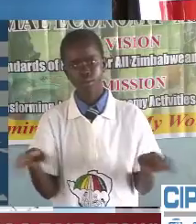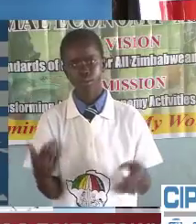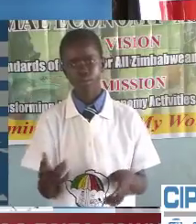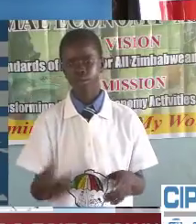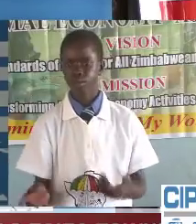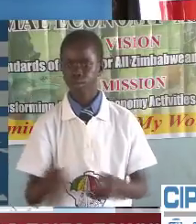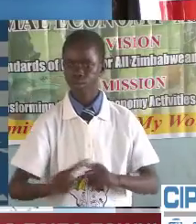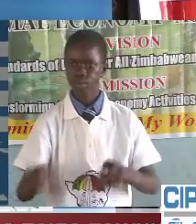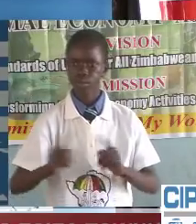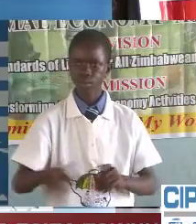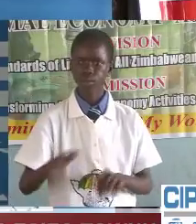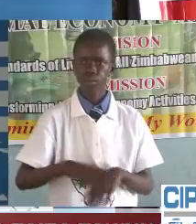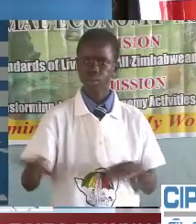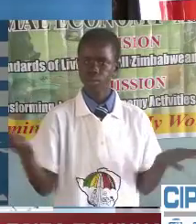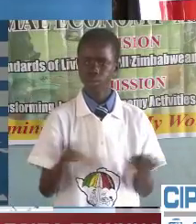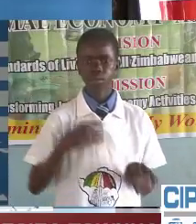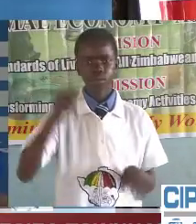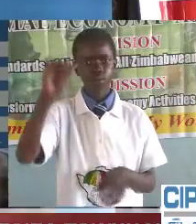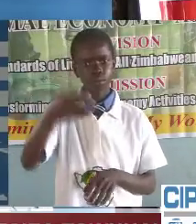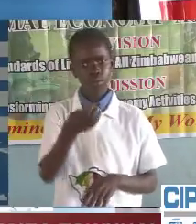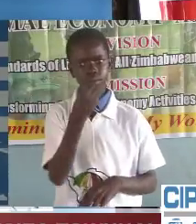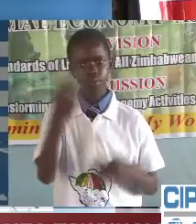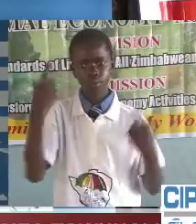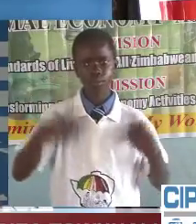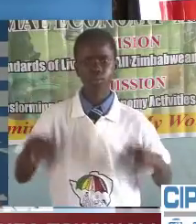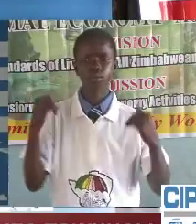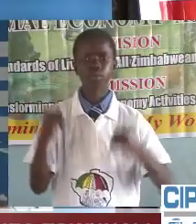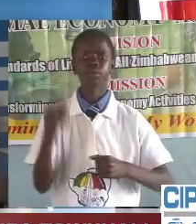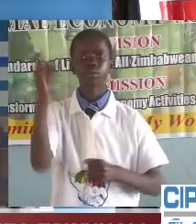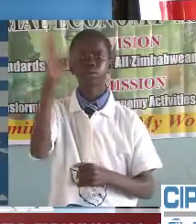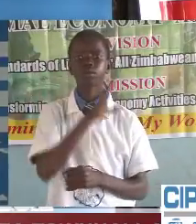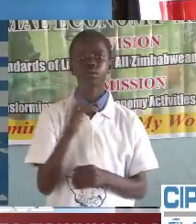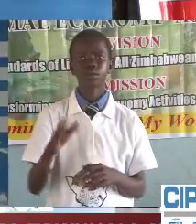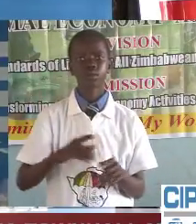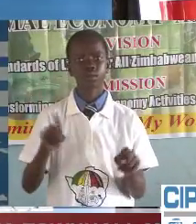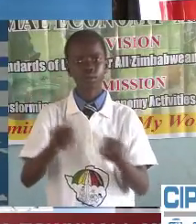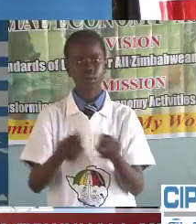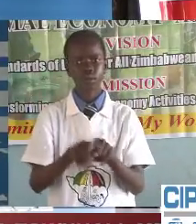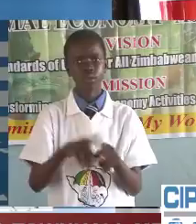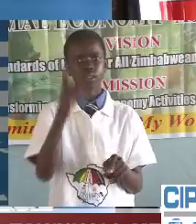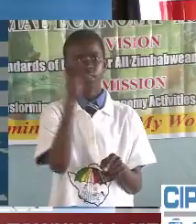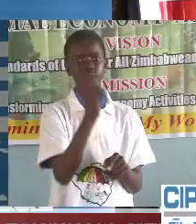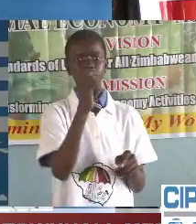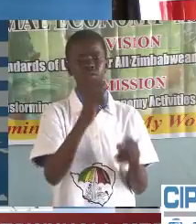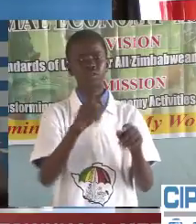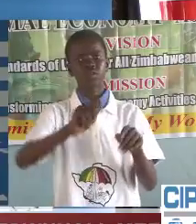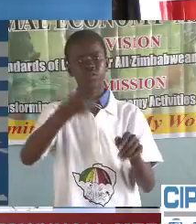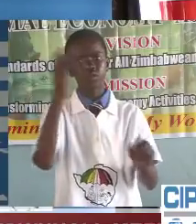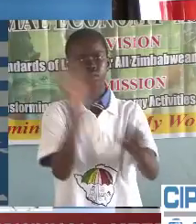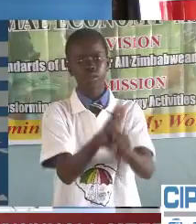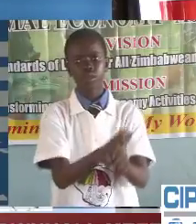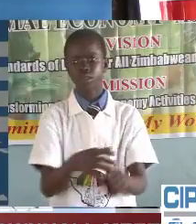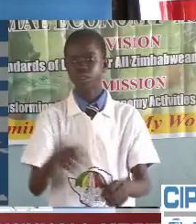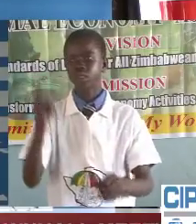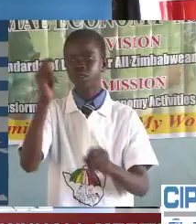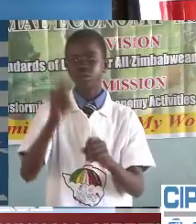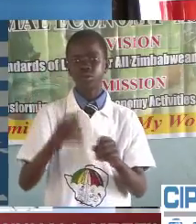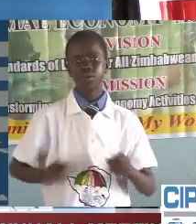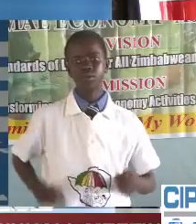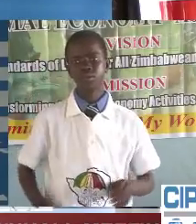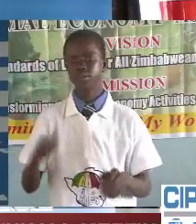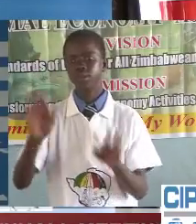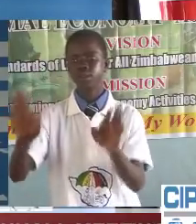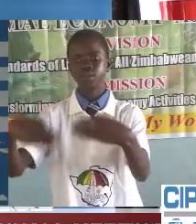arasa sezvatiri kutaura panyaya yehealth, kuti vamwe vanenge vachitira tsvina pese matoilets achikiwa, vanofanira kunge varipo